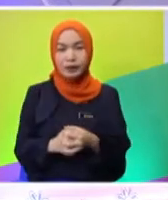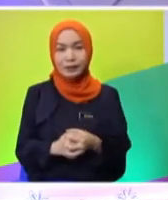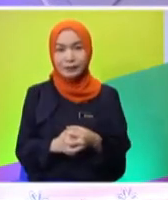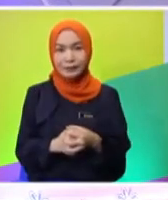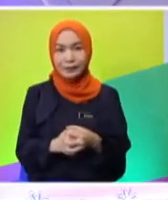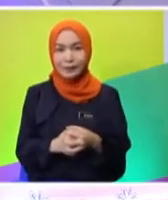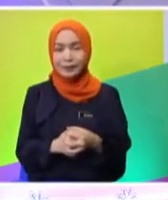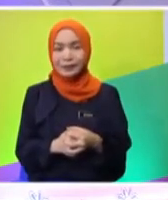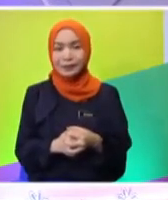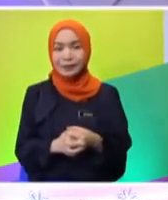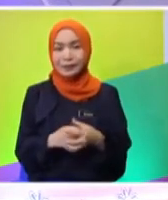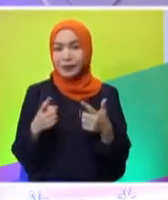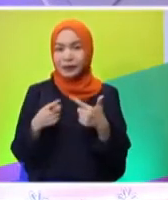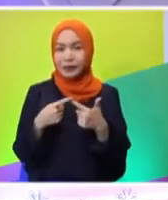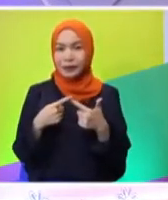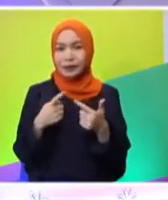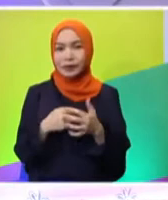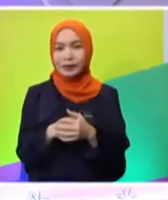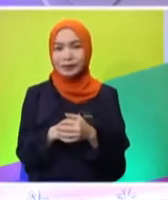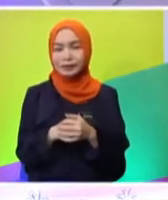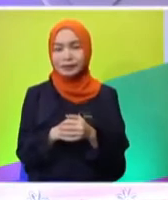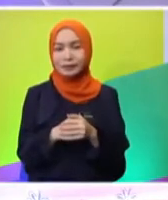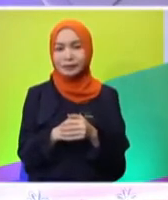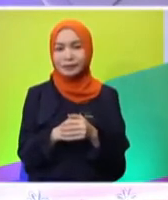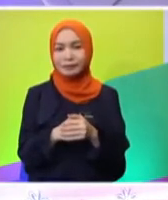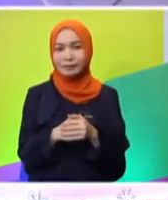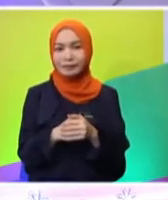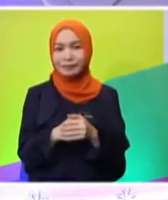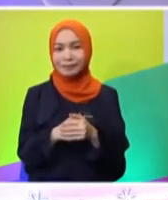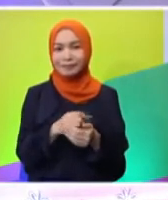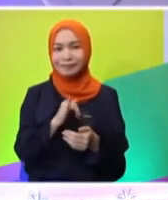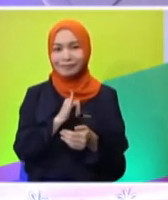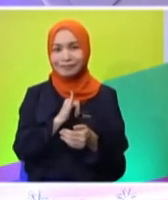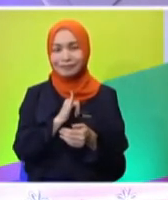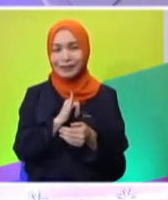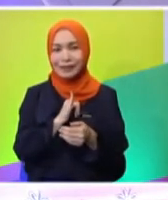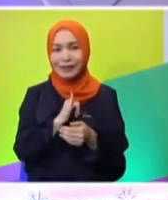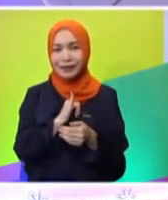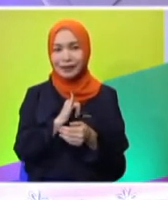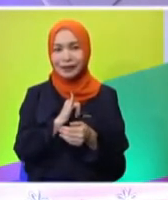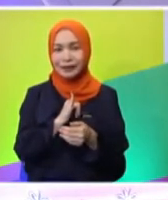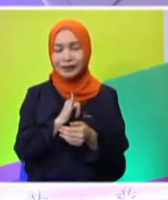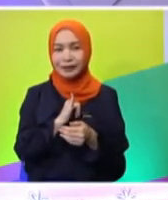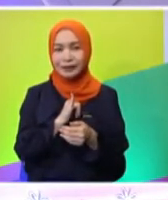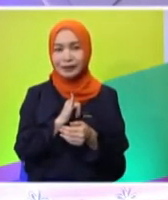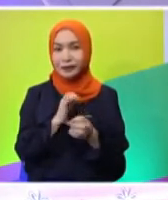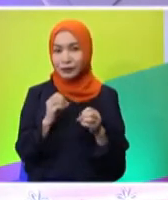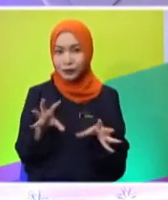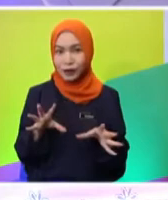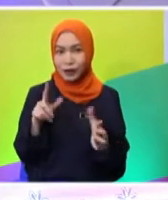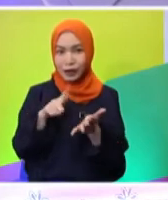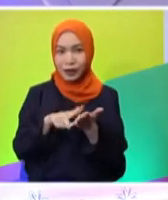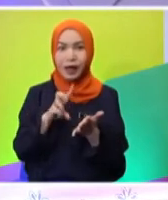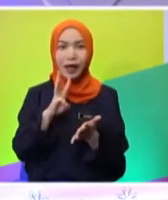hanya Duo bekas Aisyah joyodipuro hitam begitu Rina untuknya sebab Waskita dan data air placentae